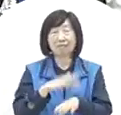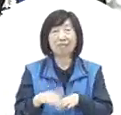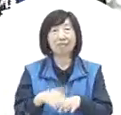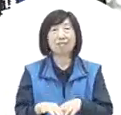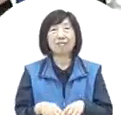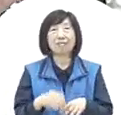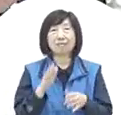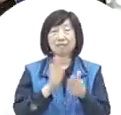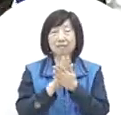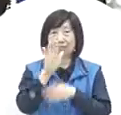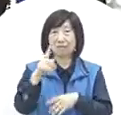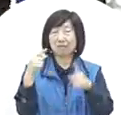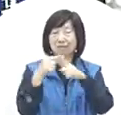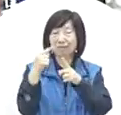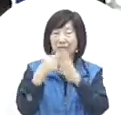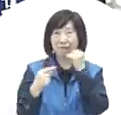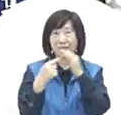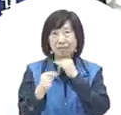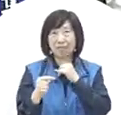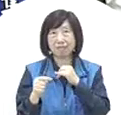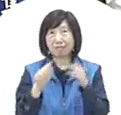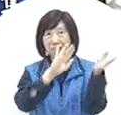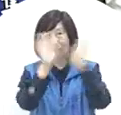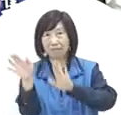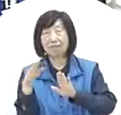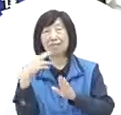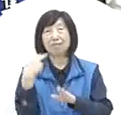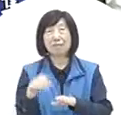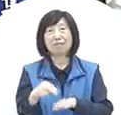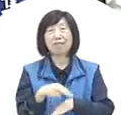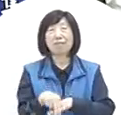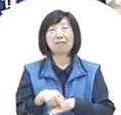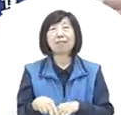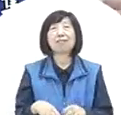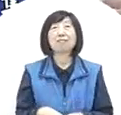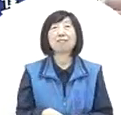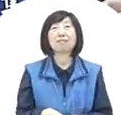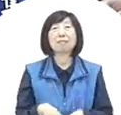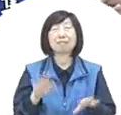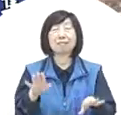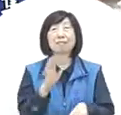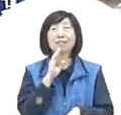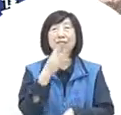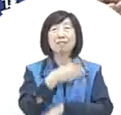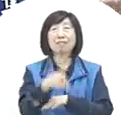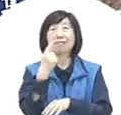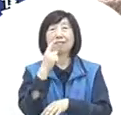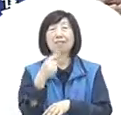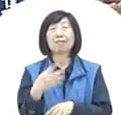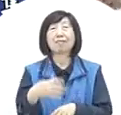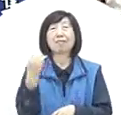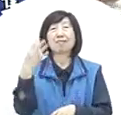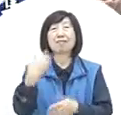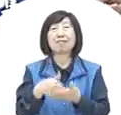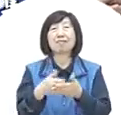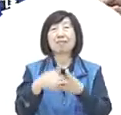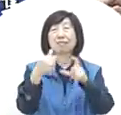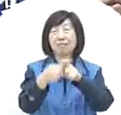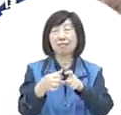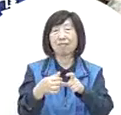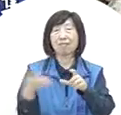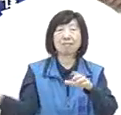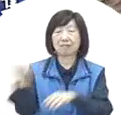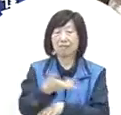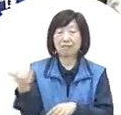个未来那个人口的发展，我们来做一些。 目前呢，江翠从化区入住的人口数越来越